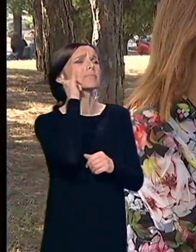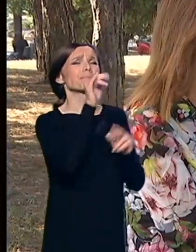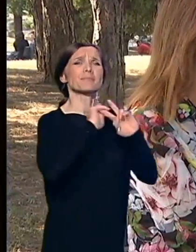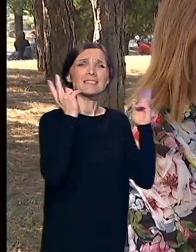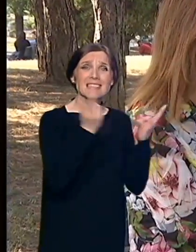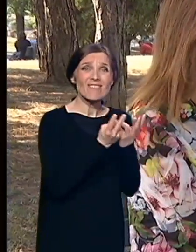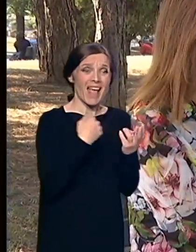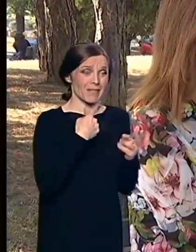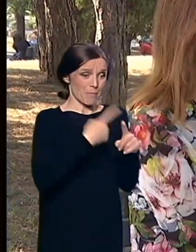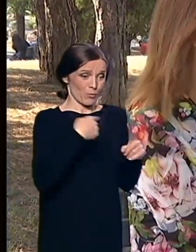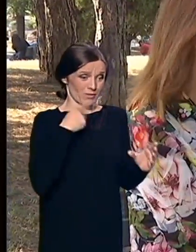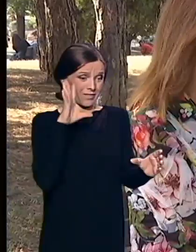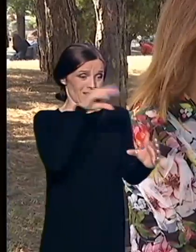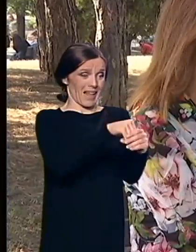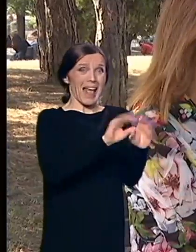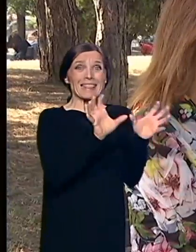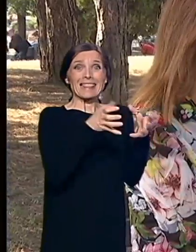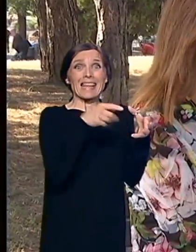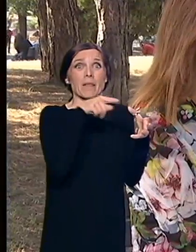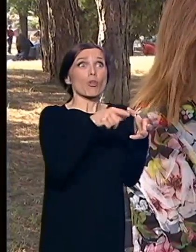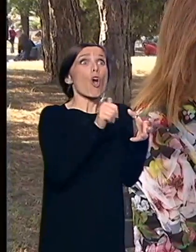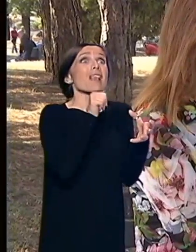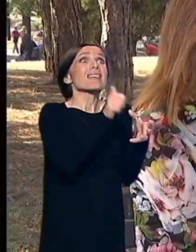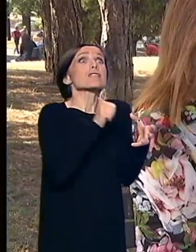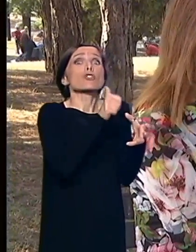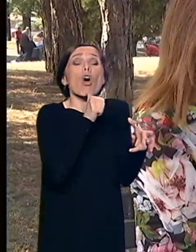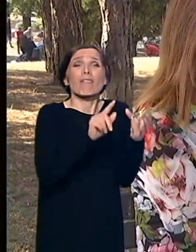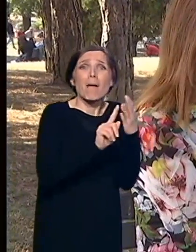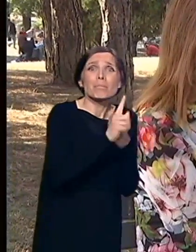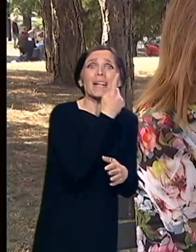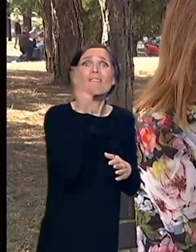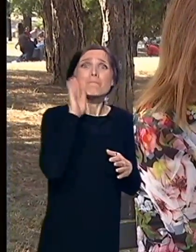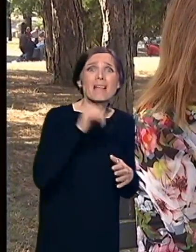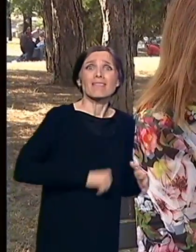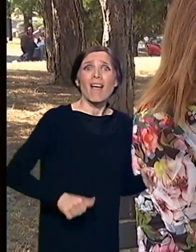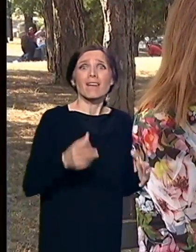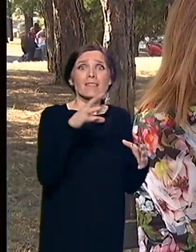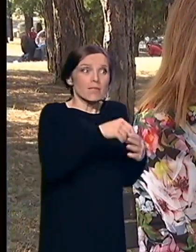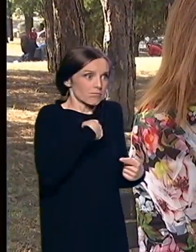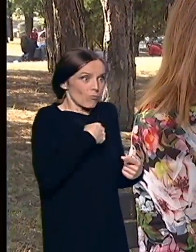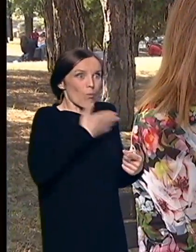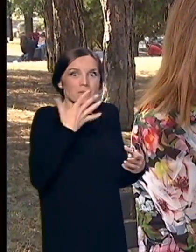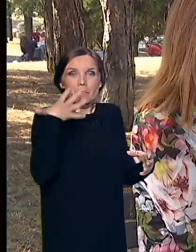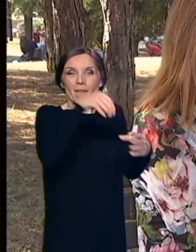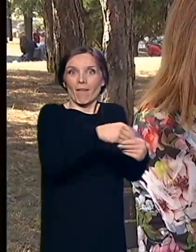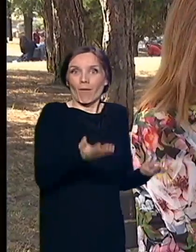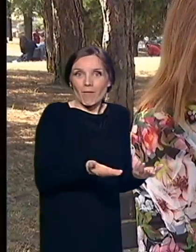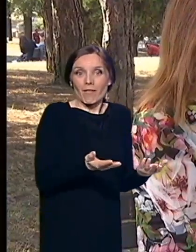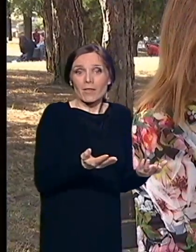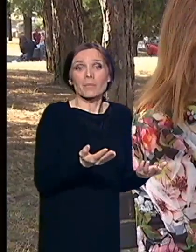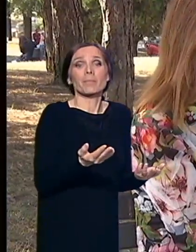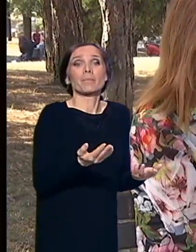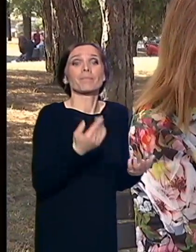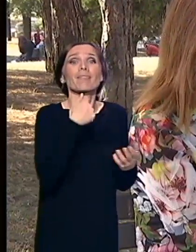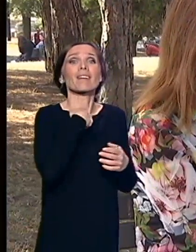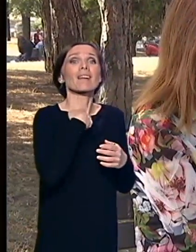kažem, ušao u istoriju medicine, mislim, to što kod nas rekli više od igre i to je meni, kažem, ja nikad nisam, uvijek sam bio u kontaktu